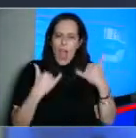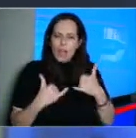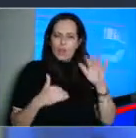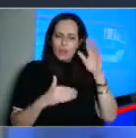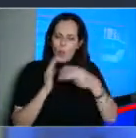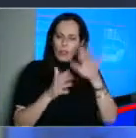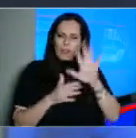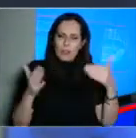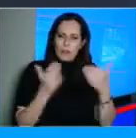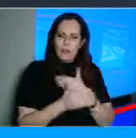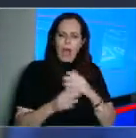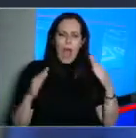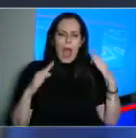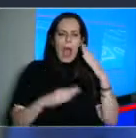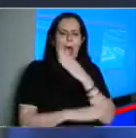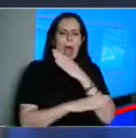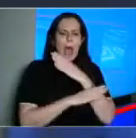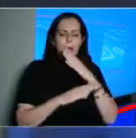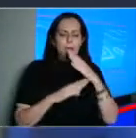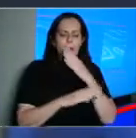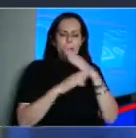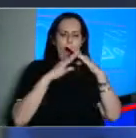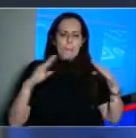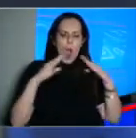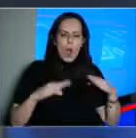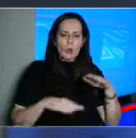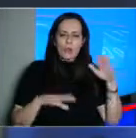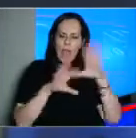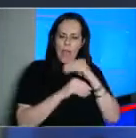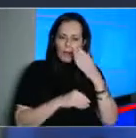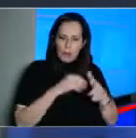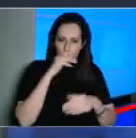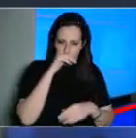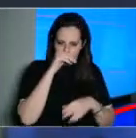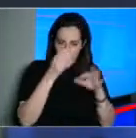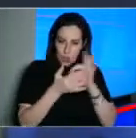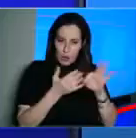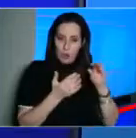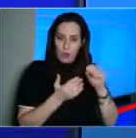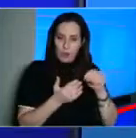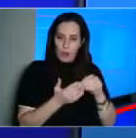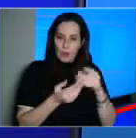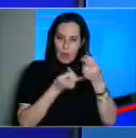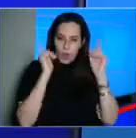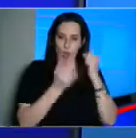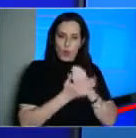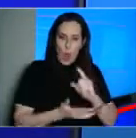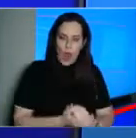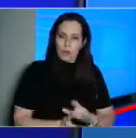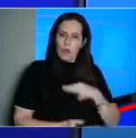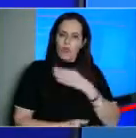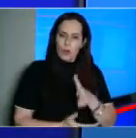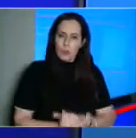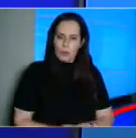סדרה חדשה, המעברות. ערב טוב הילה שלם בהרד, שכתבה דוקטורט בעניין הזה. מה